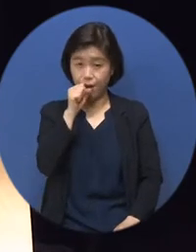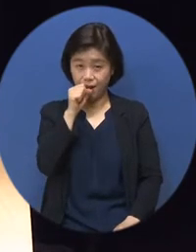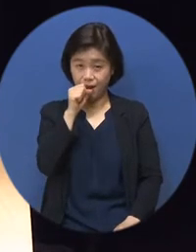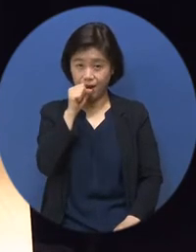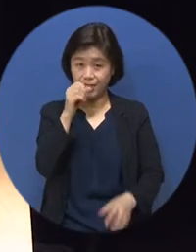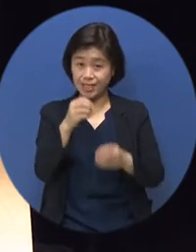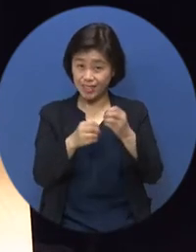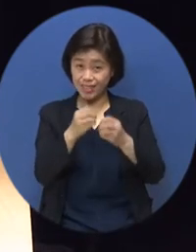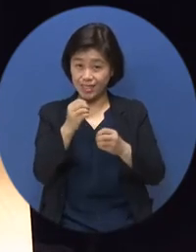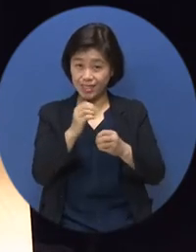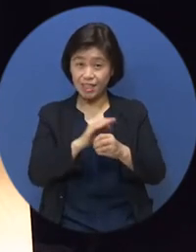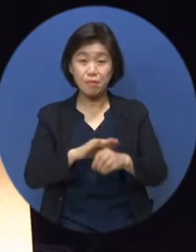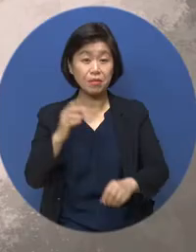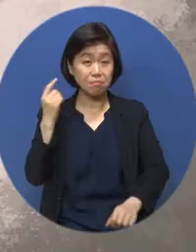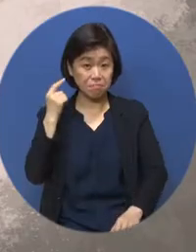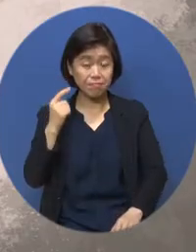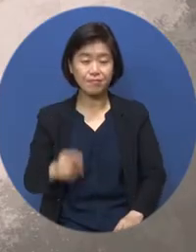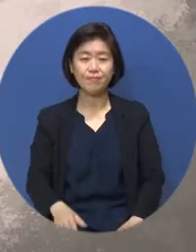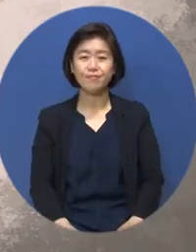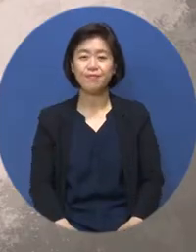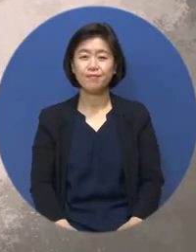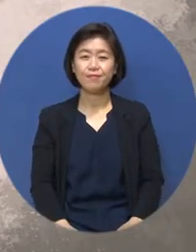한번 들어보시겠습니다.